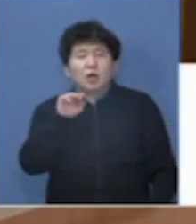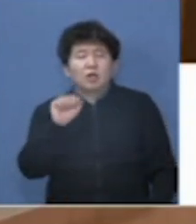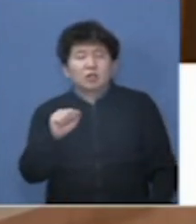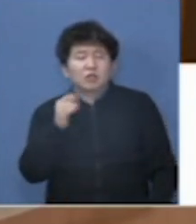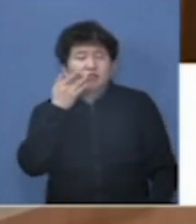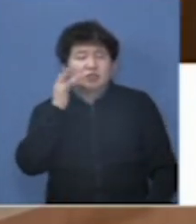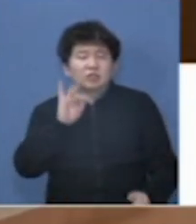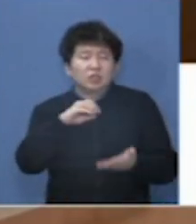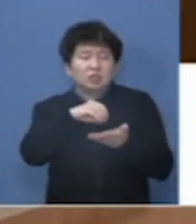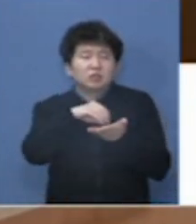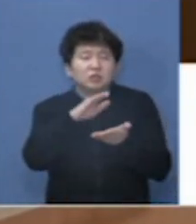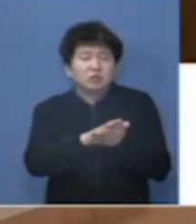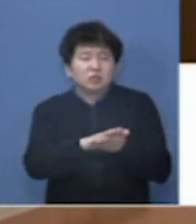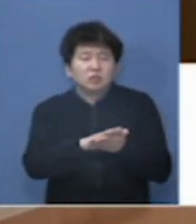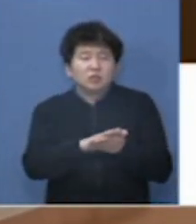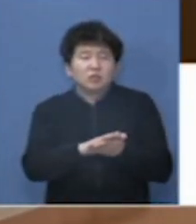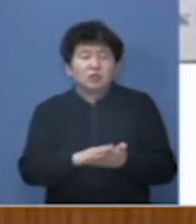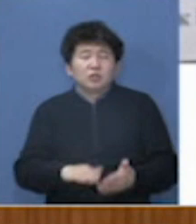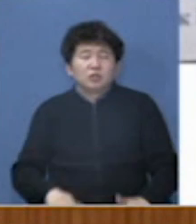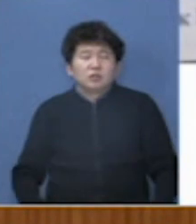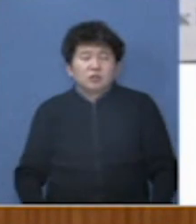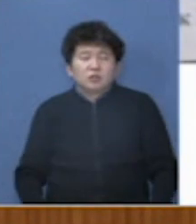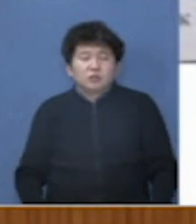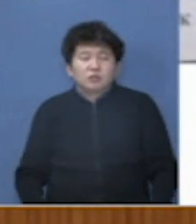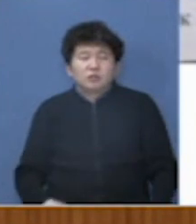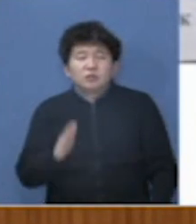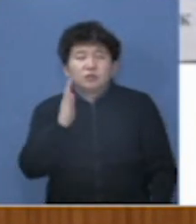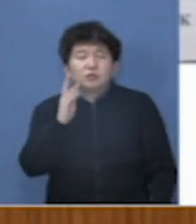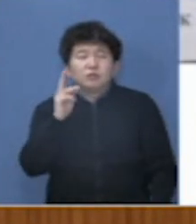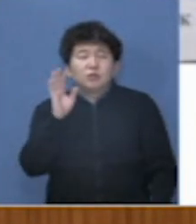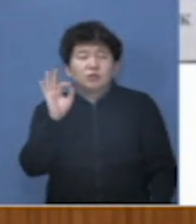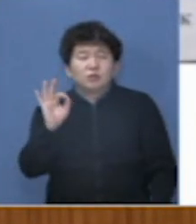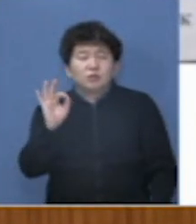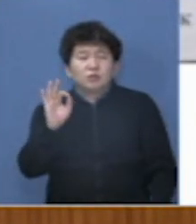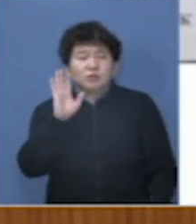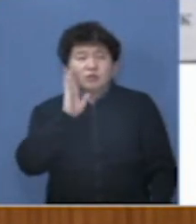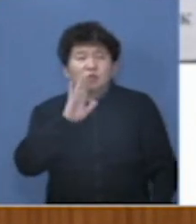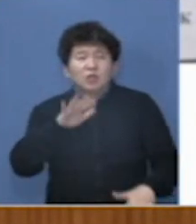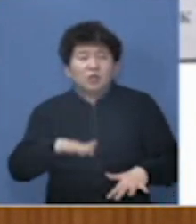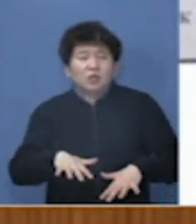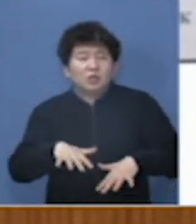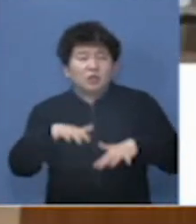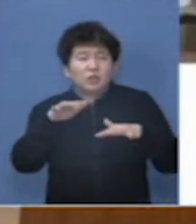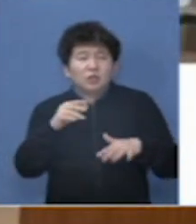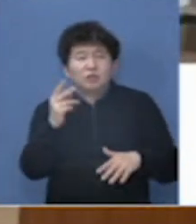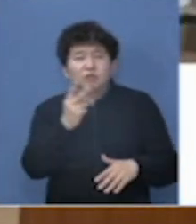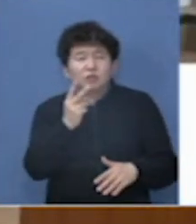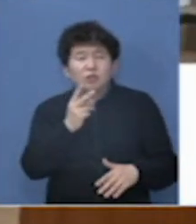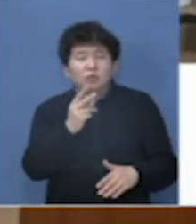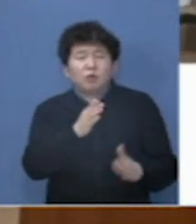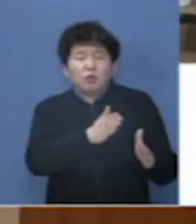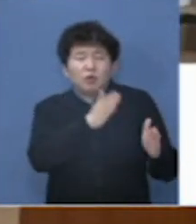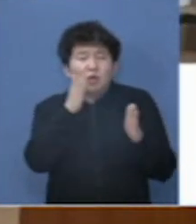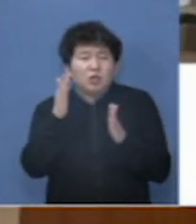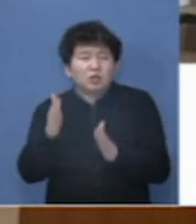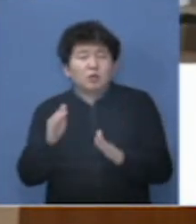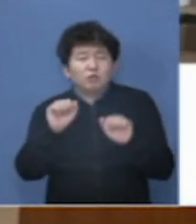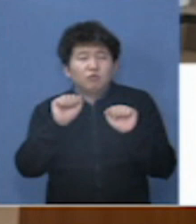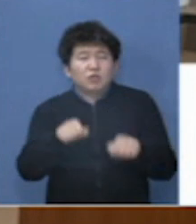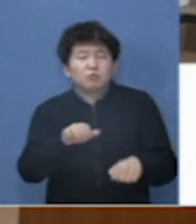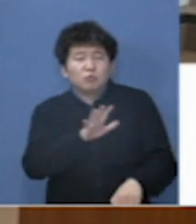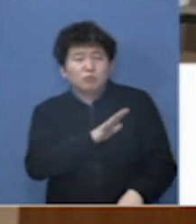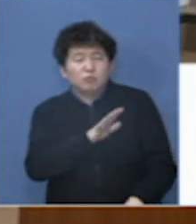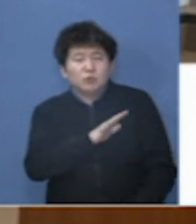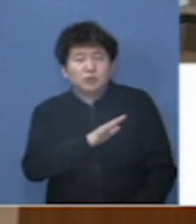жаңартылып отырады. Сонымен қатар Ермек Көшербаевтың айтуынша, Шығыс Қазақстан облысында су тасқынының екінші толқыны болуы мүмкін. Біздің облыс